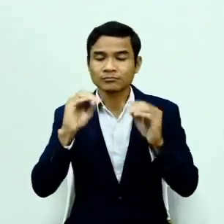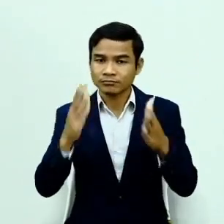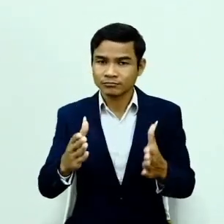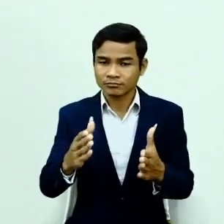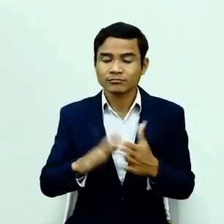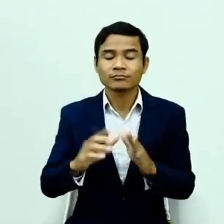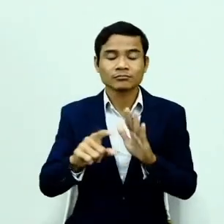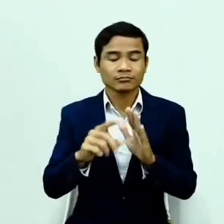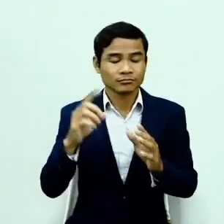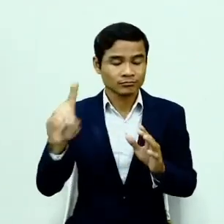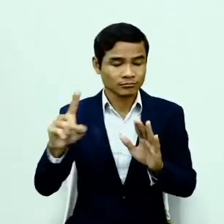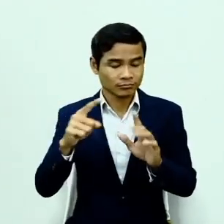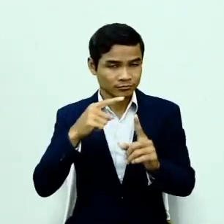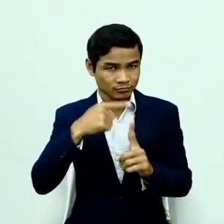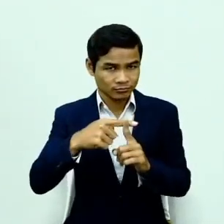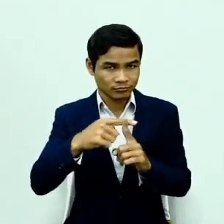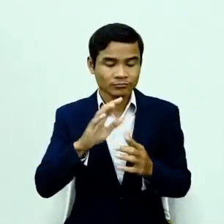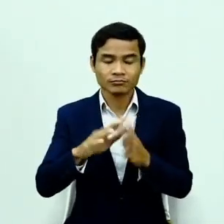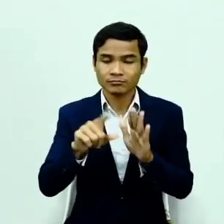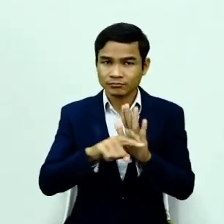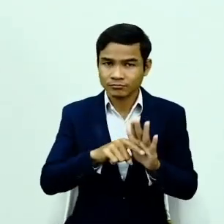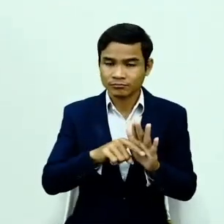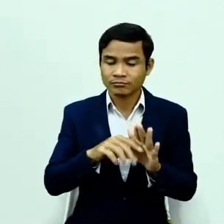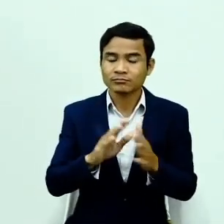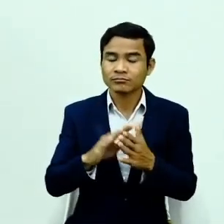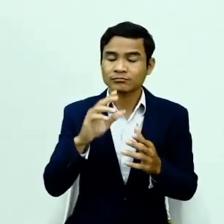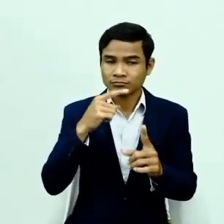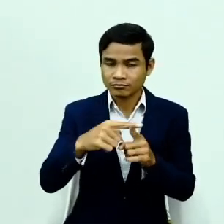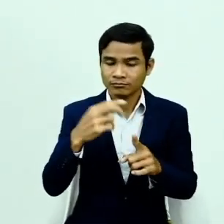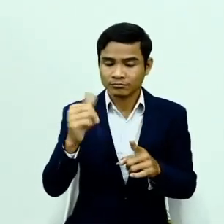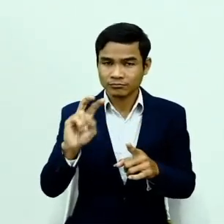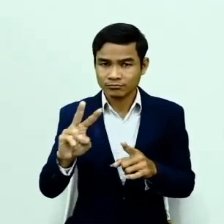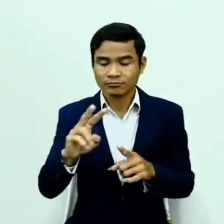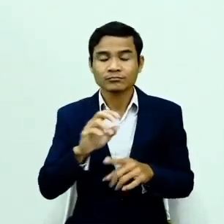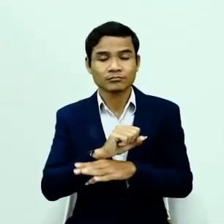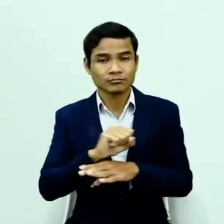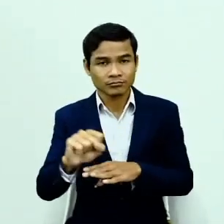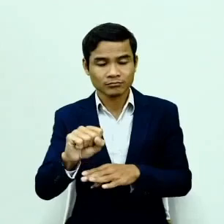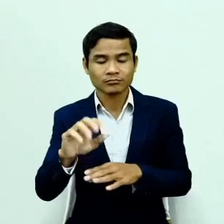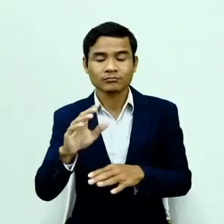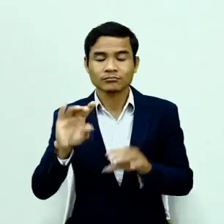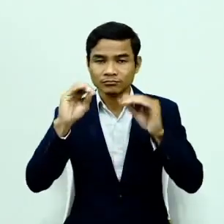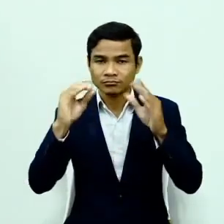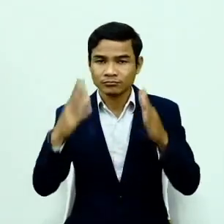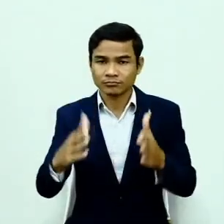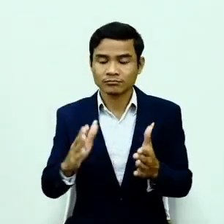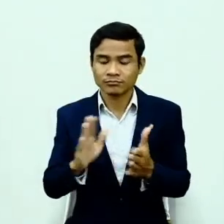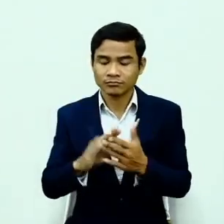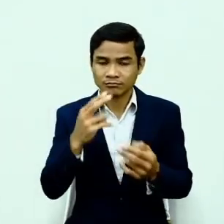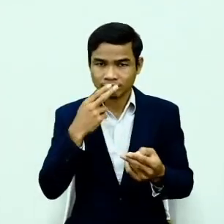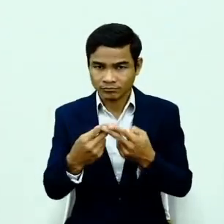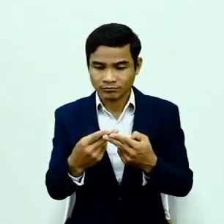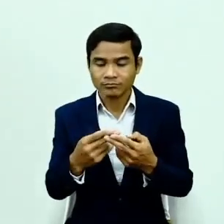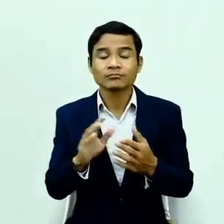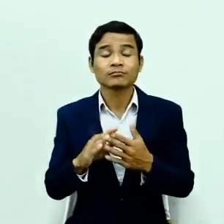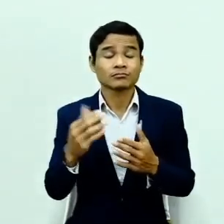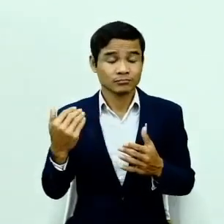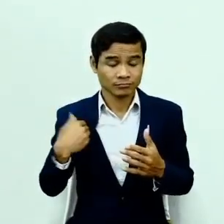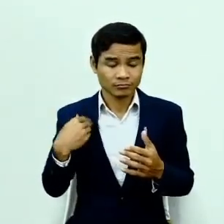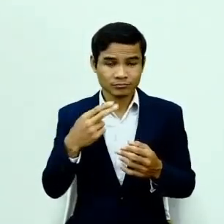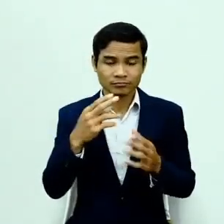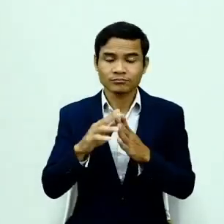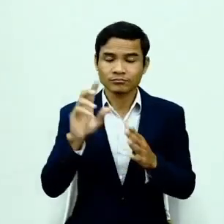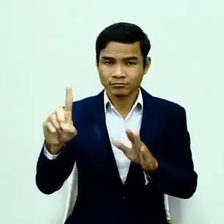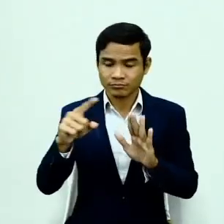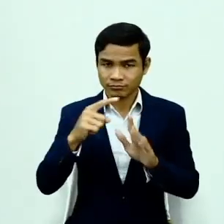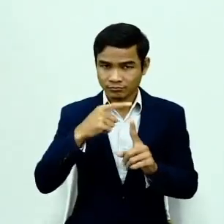Chà, phải bột này một đoạn nâng. Chà, tôi bột thì bì nè con á. Bên nước này cổ nâng khơi chùm lại. Nấy, chà, phải đọc bọn